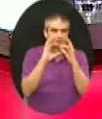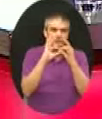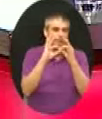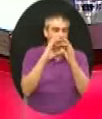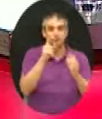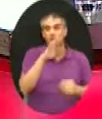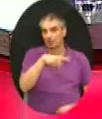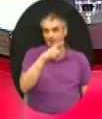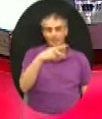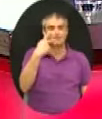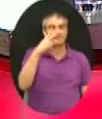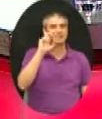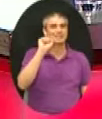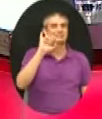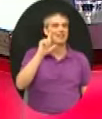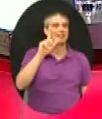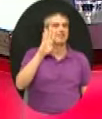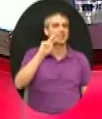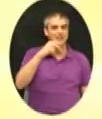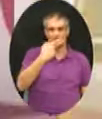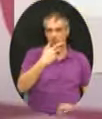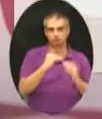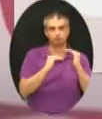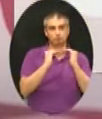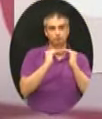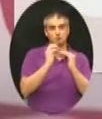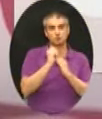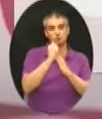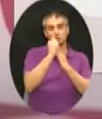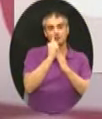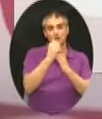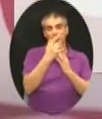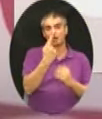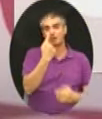פנסילבניה, קלינטון מובילה שם בממוצע הסקרים בשבוע האחרון